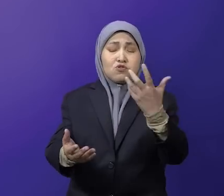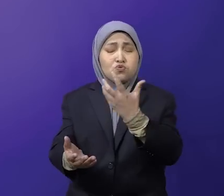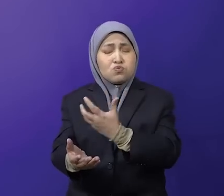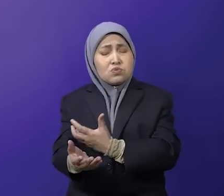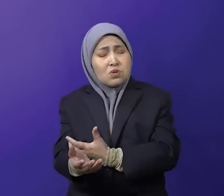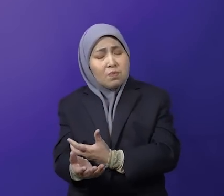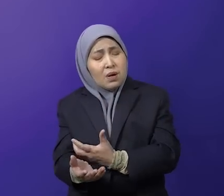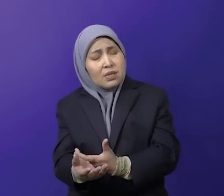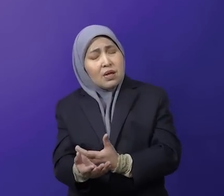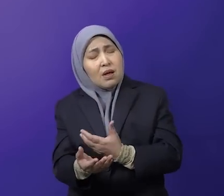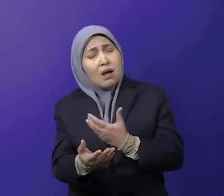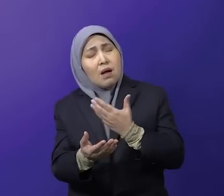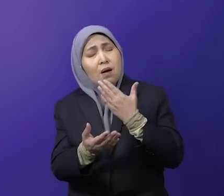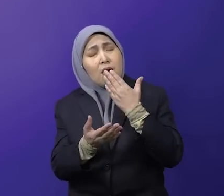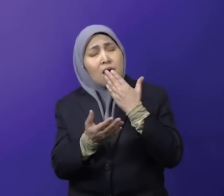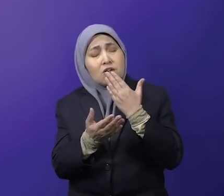dhurriyatan